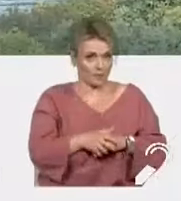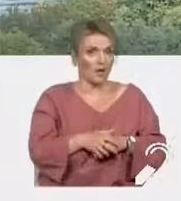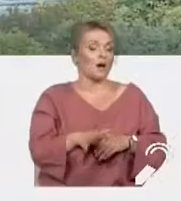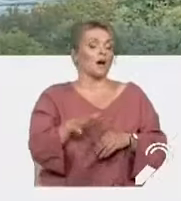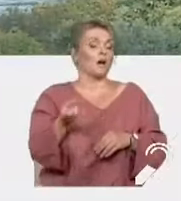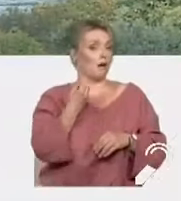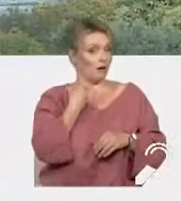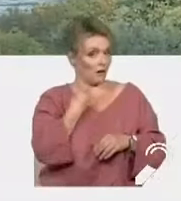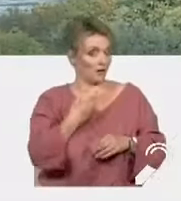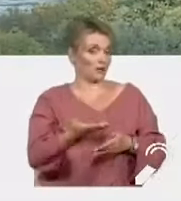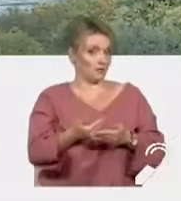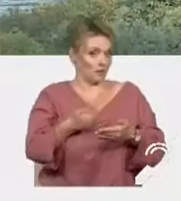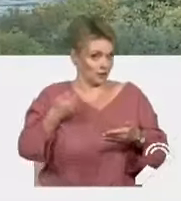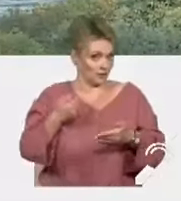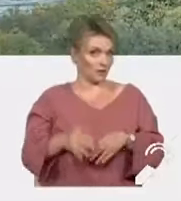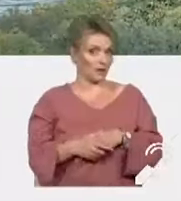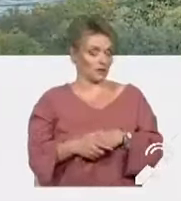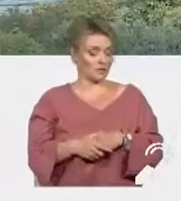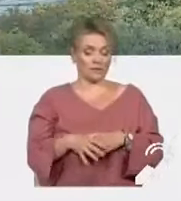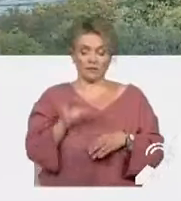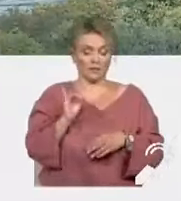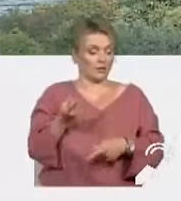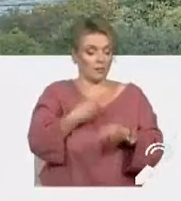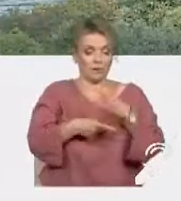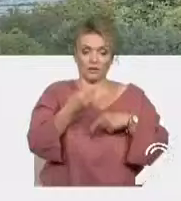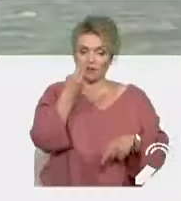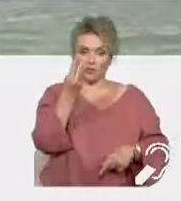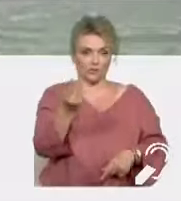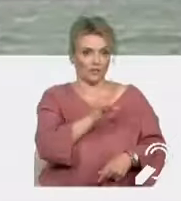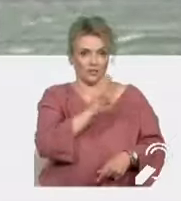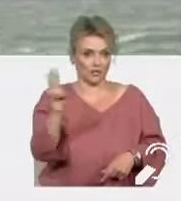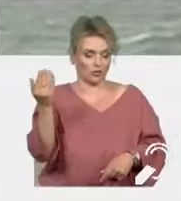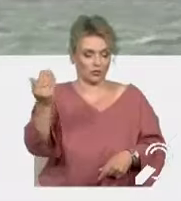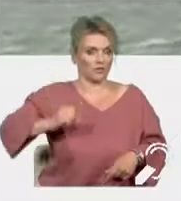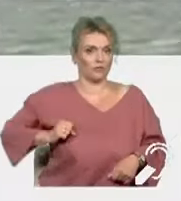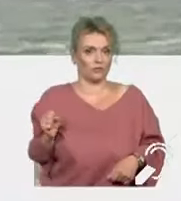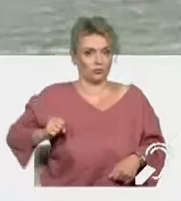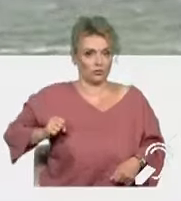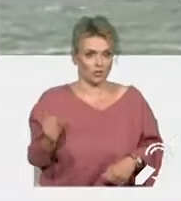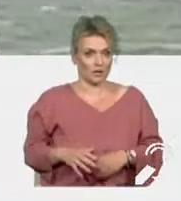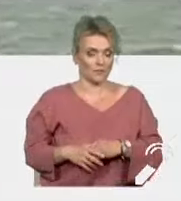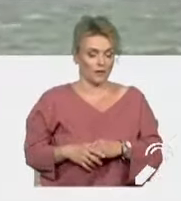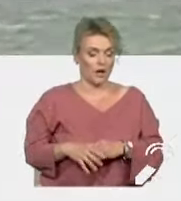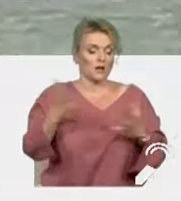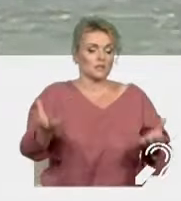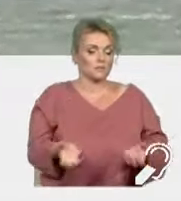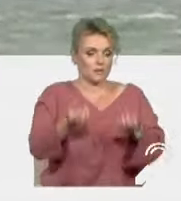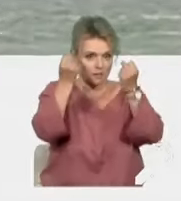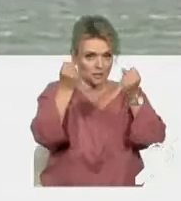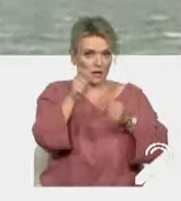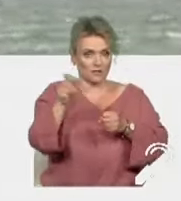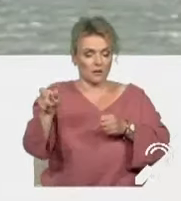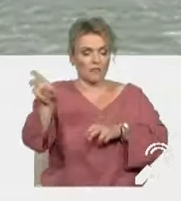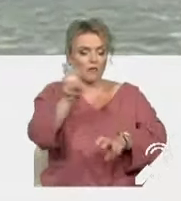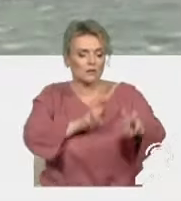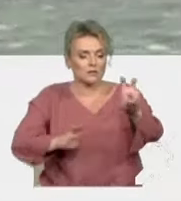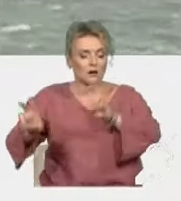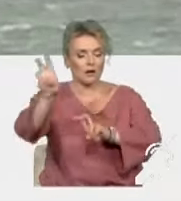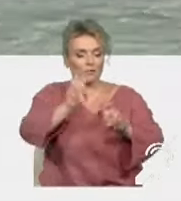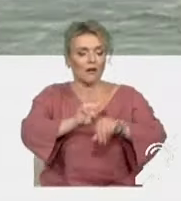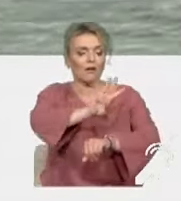ieșit corpul acestuia a fost găsit de salvator după tre ore și jumătate de căutări autoritățile îndeamnă populația să